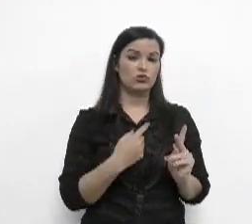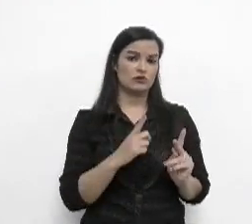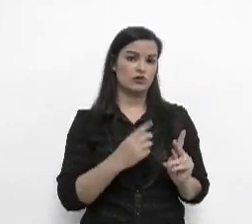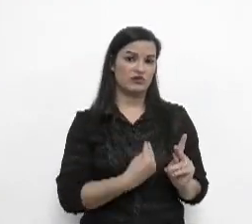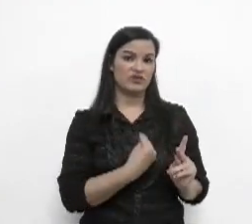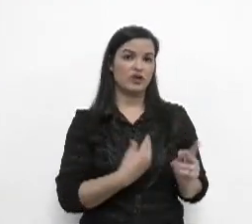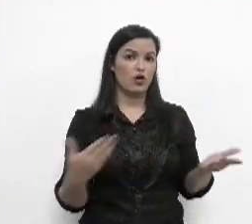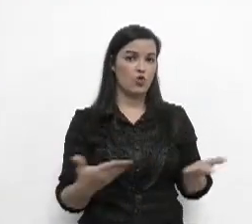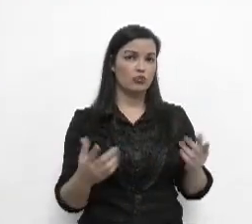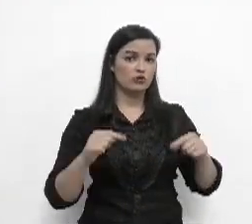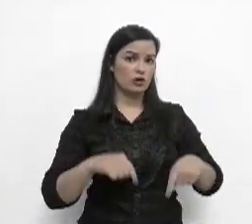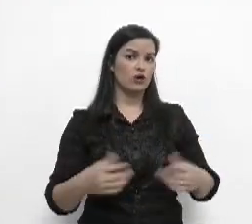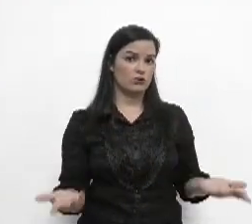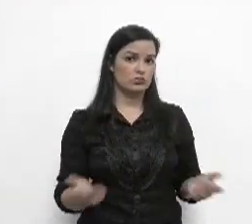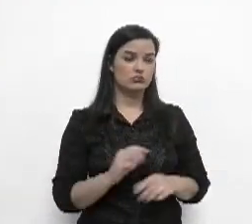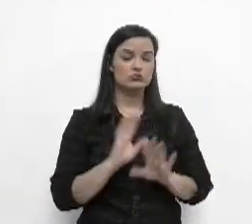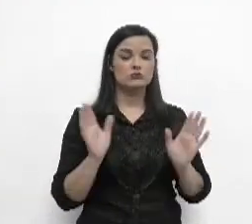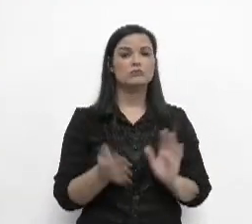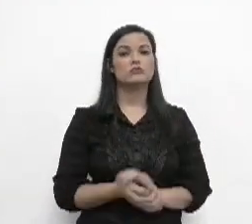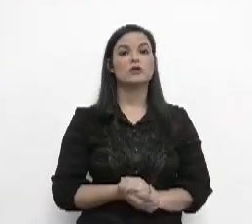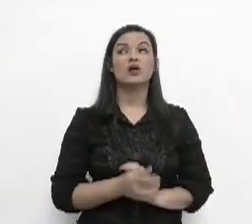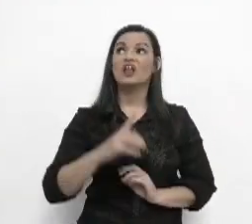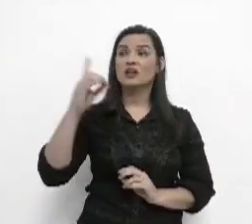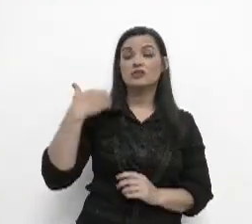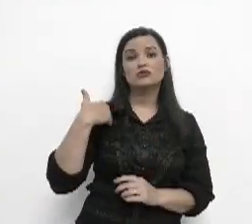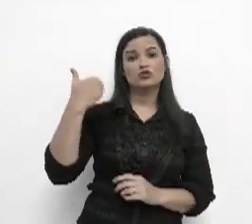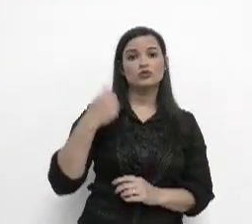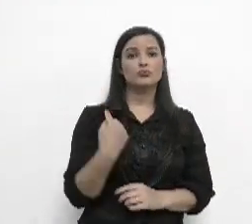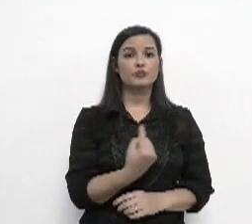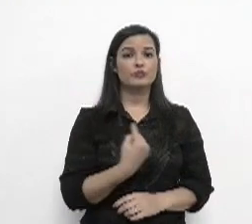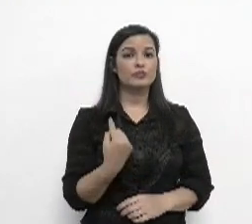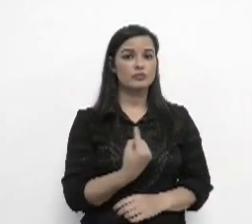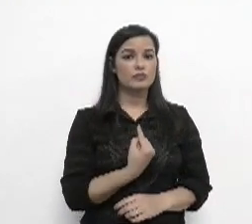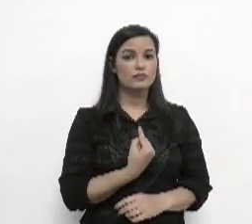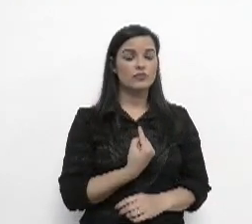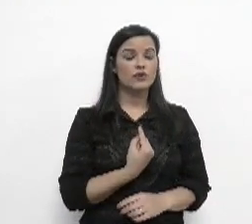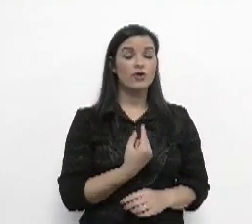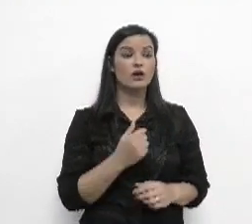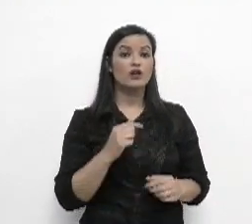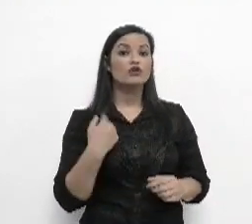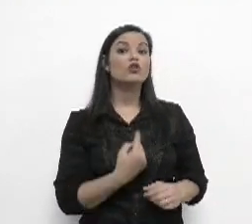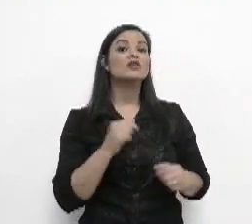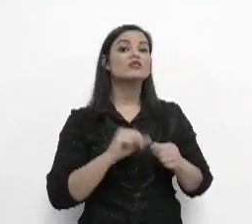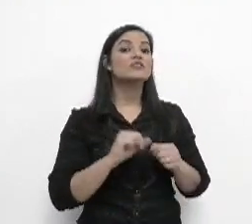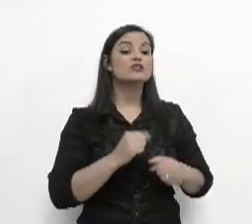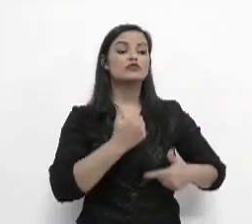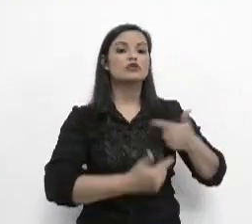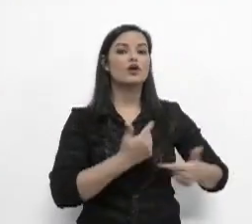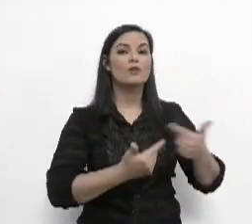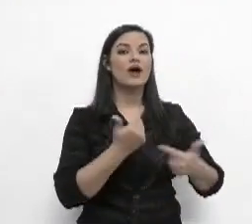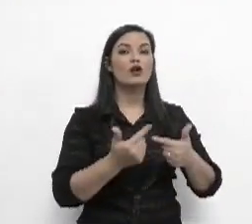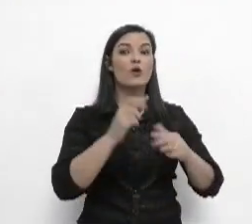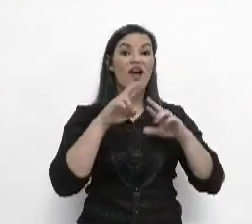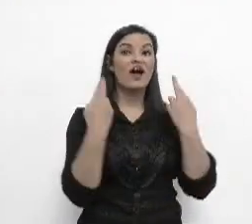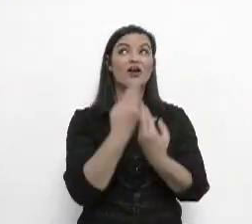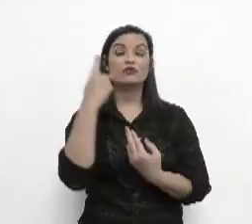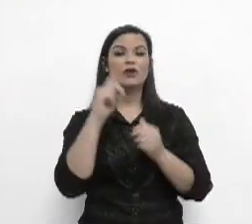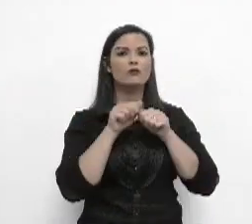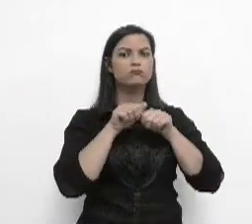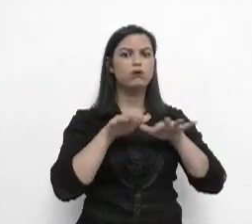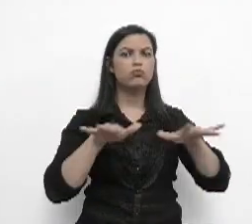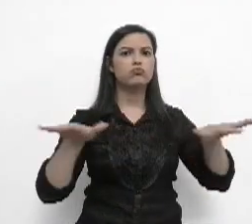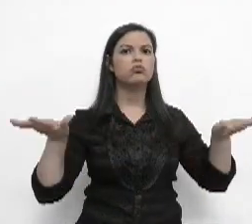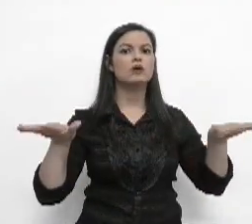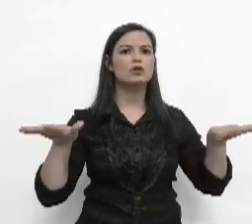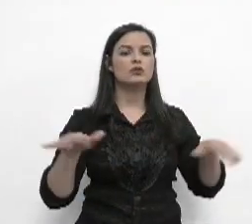이유는 이 땅에 하나님 나라 확장을 위해 부르셨습니다. Deus nos chamou para que nós fizéssemos o trabalho de ampliar o reino dele. 그러므로 우리는 하나님께